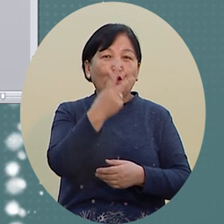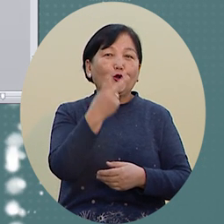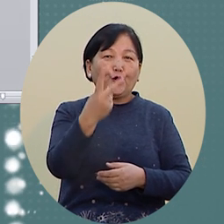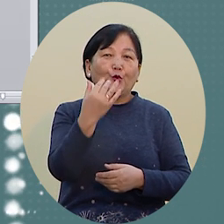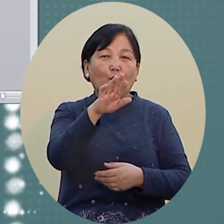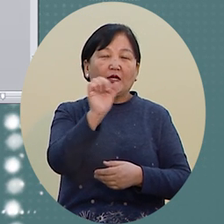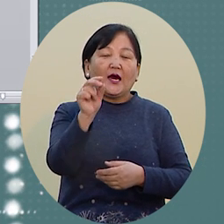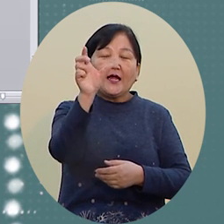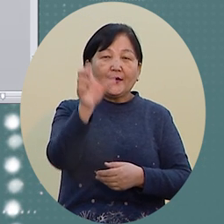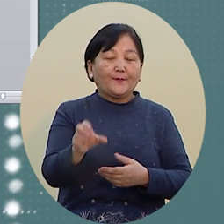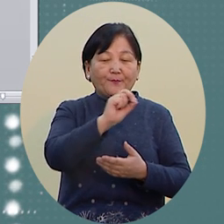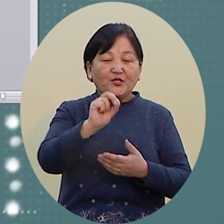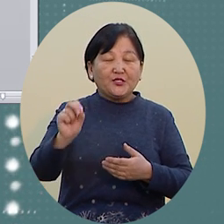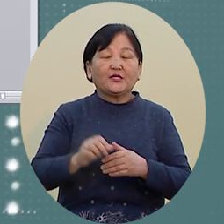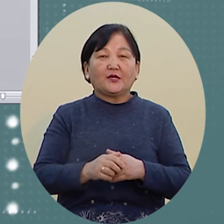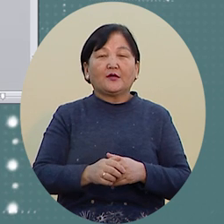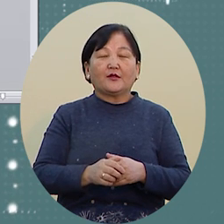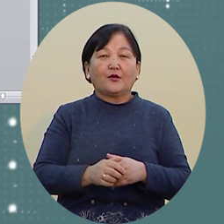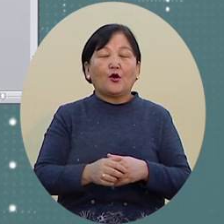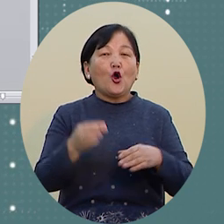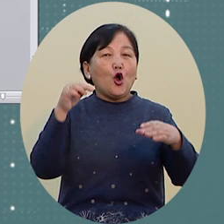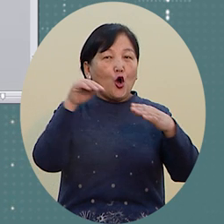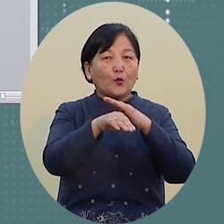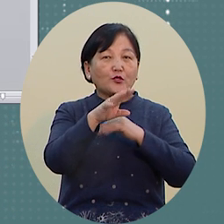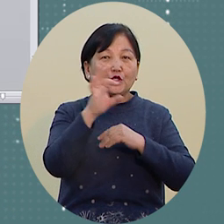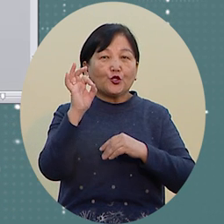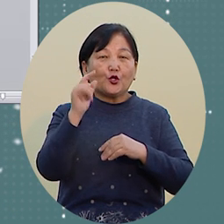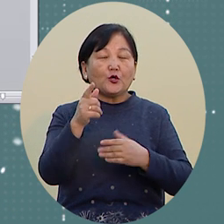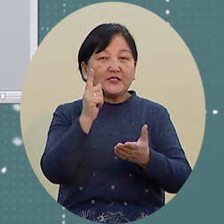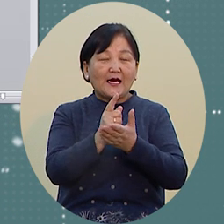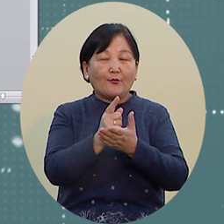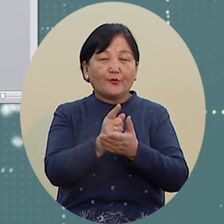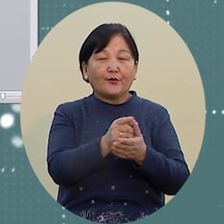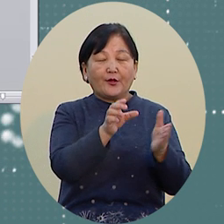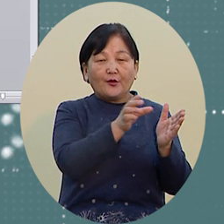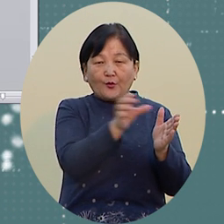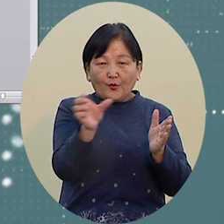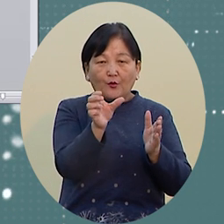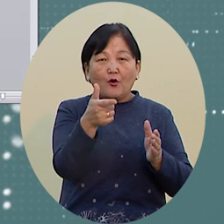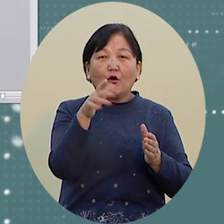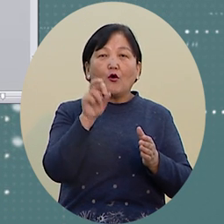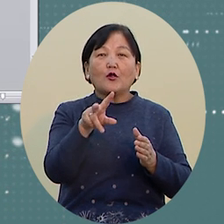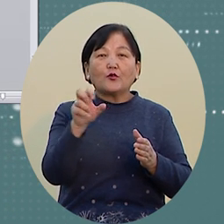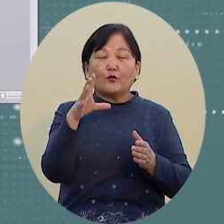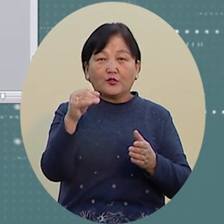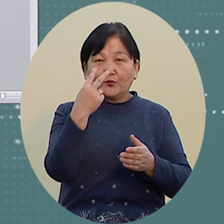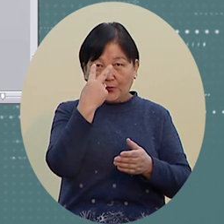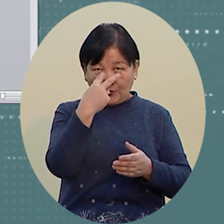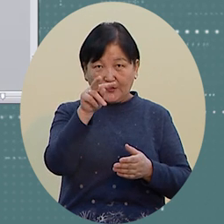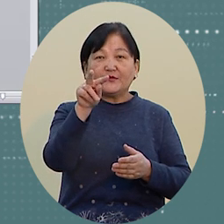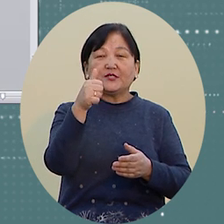бодож байна. За ингээд оруулсан тоогоо бол заавал нүдэн дотроо голлуулж өгөх нь бол зөв үзмжтэй